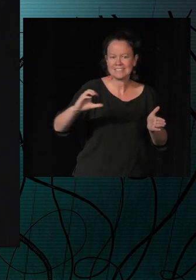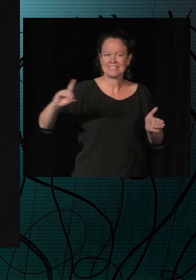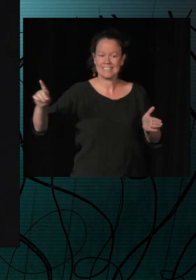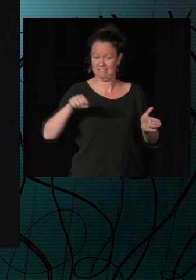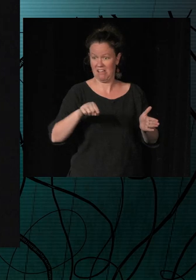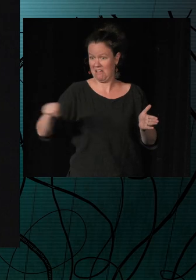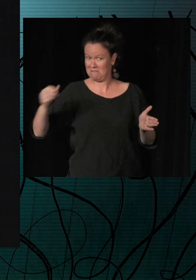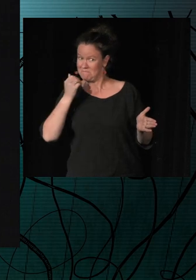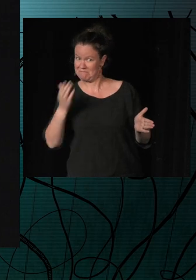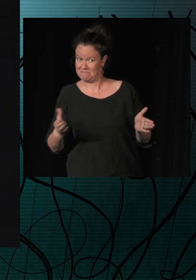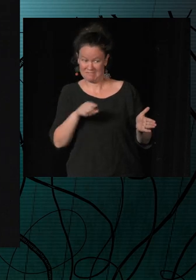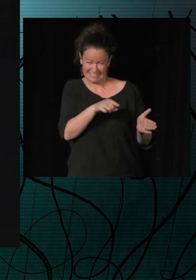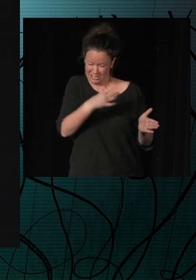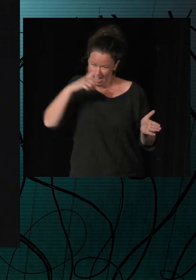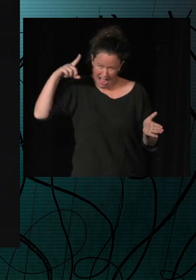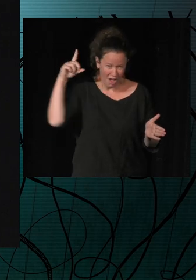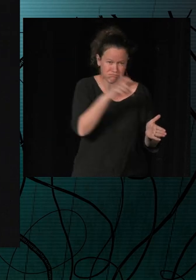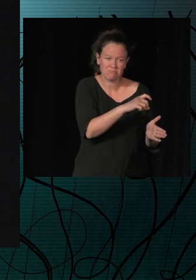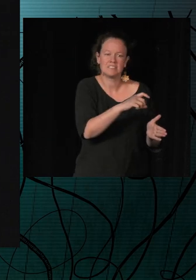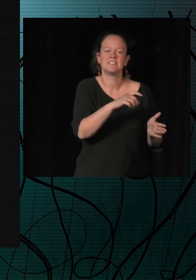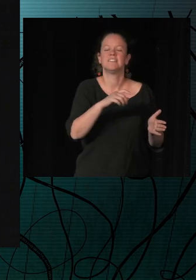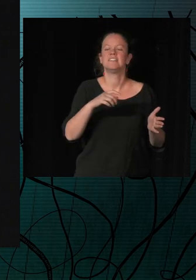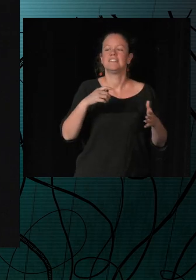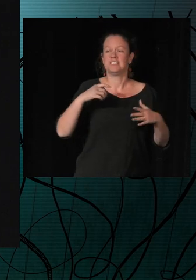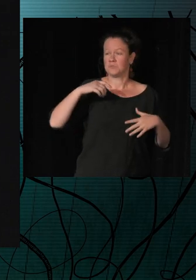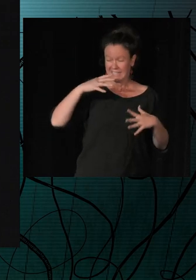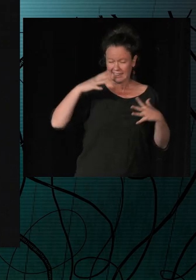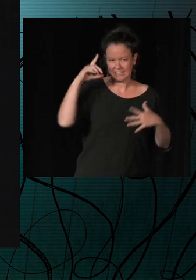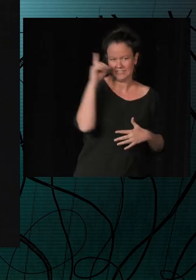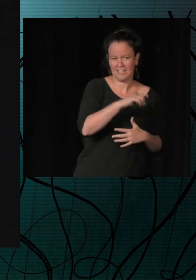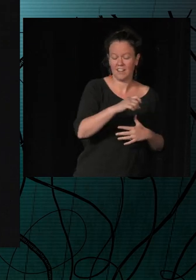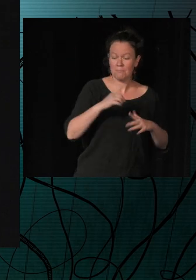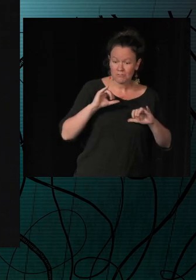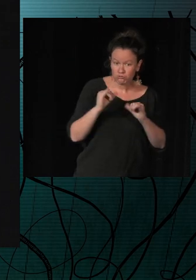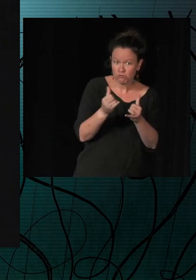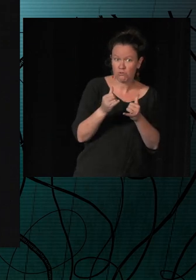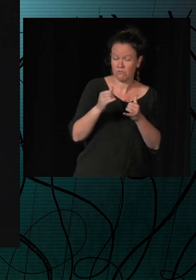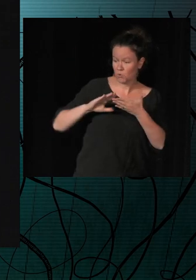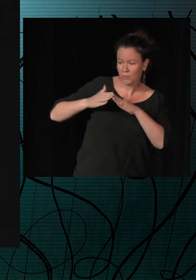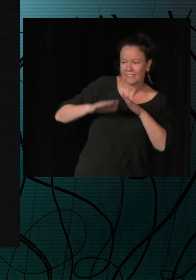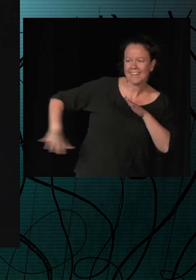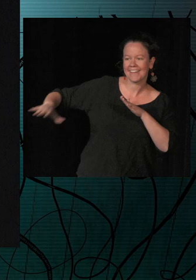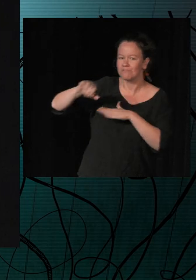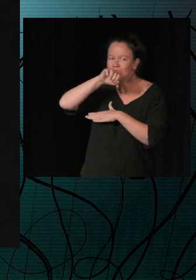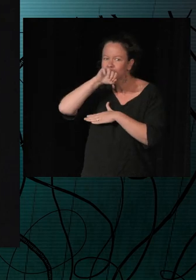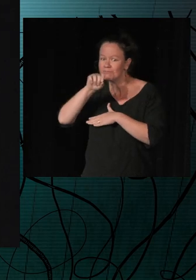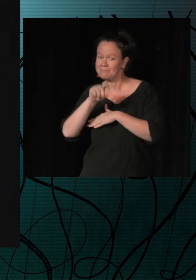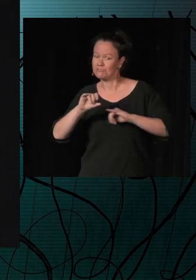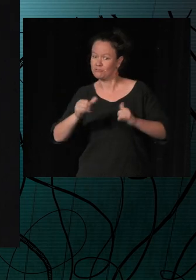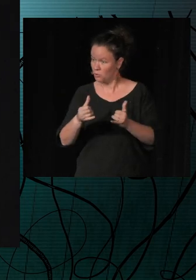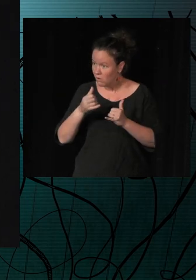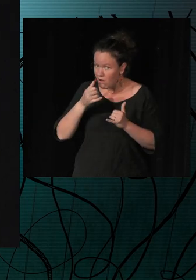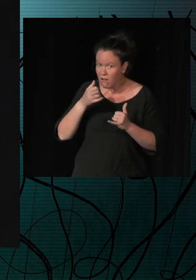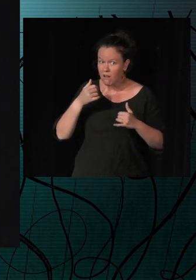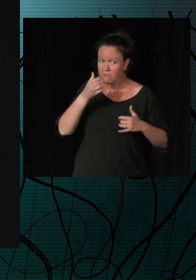pas possible mais c'est un jeu qui lui pour le coup a une communauté extrêmement bienveillante parce que le jeu lui-même va s'encré là-dessus et en plus ça